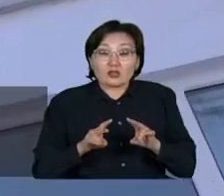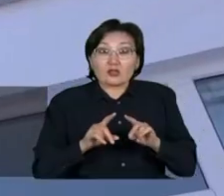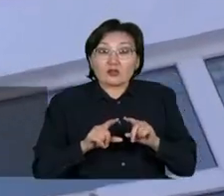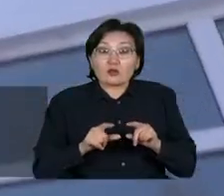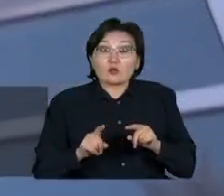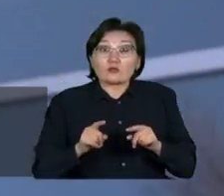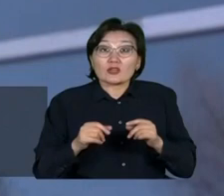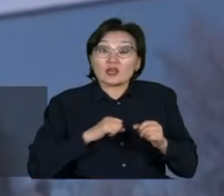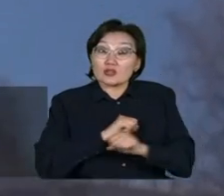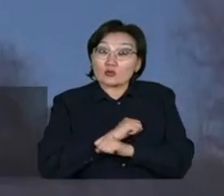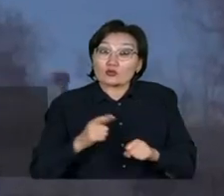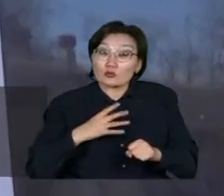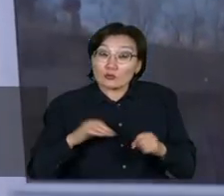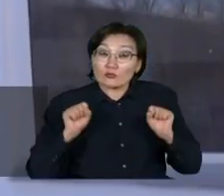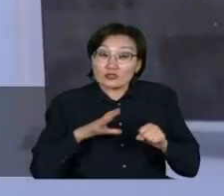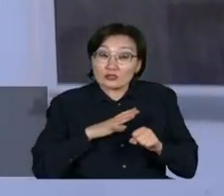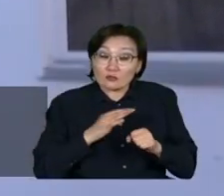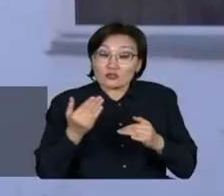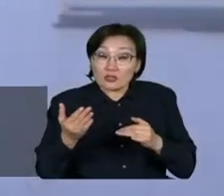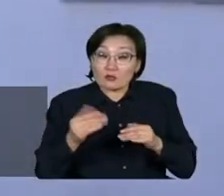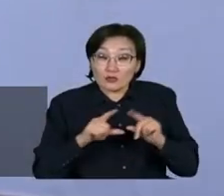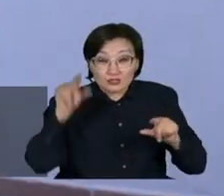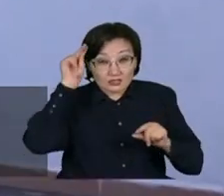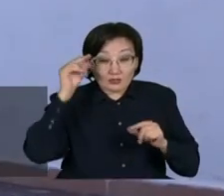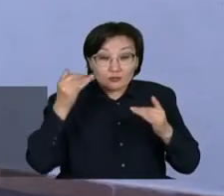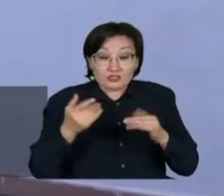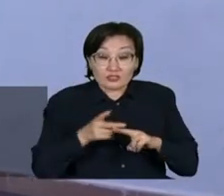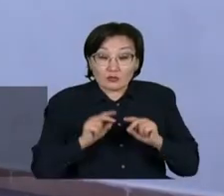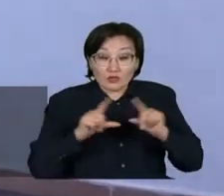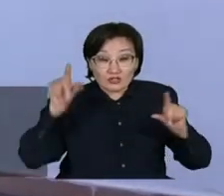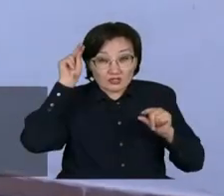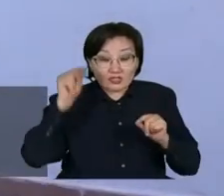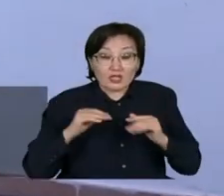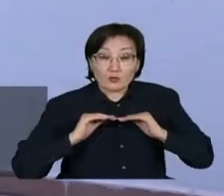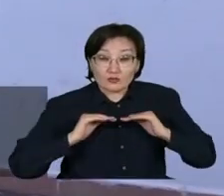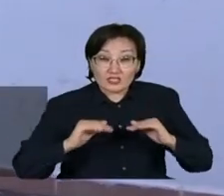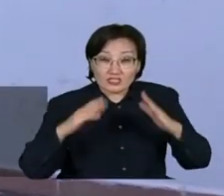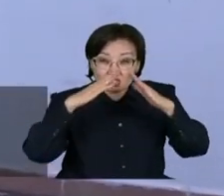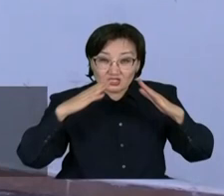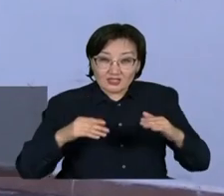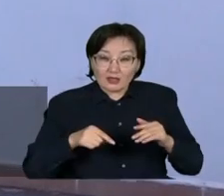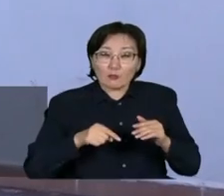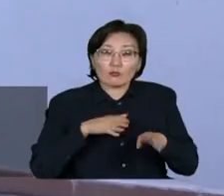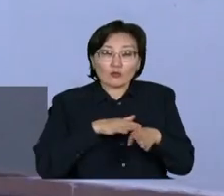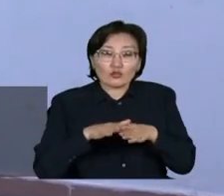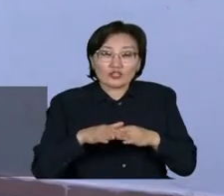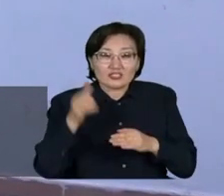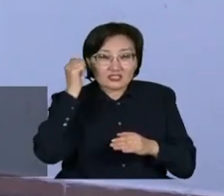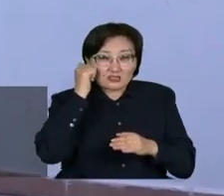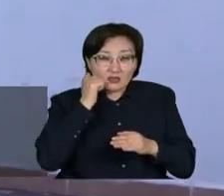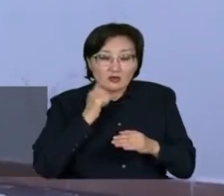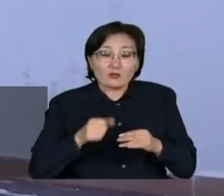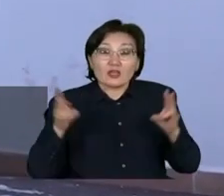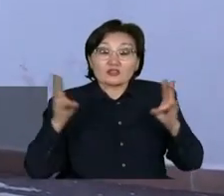енді. Кеңестік кезеңде қазығы қағылған білім ордасы осы. Қазір бұл мектептің еденінен шатырына дейін ескірген. Құлаудың аз алдында